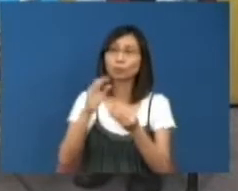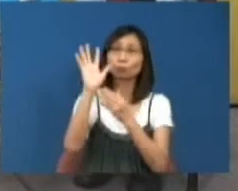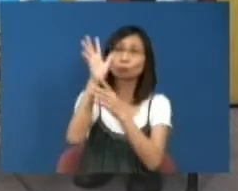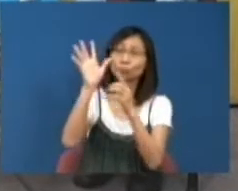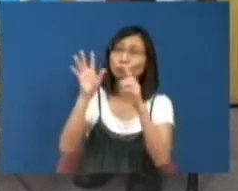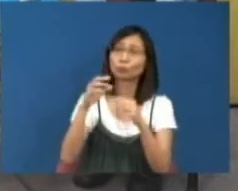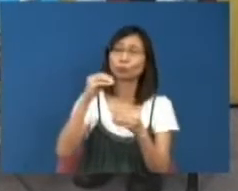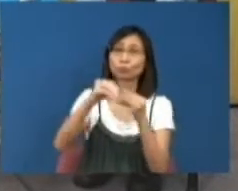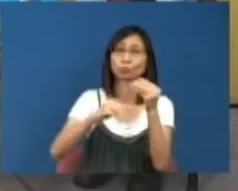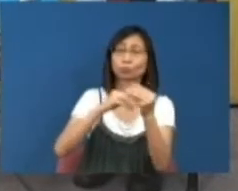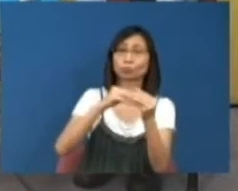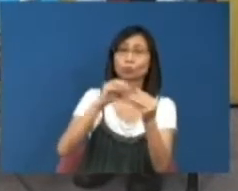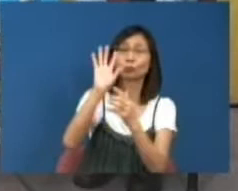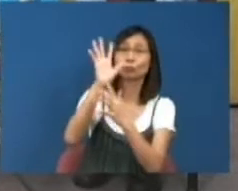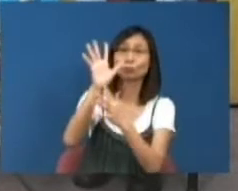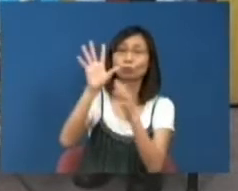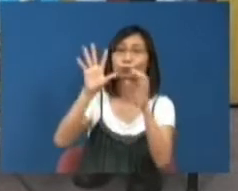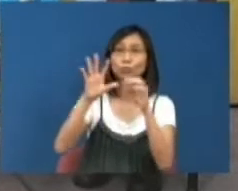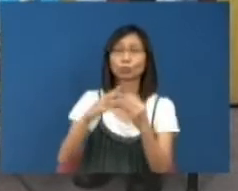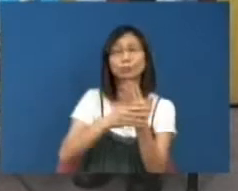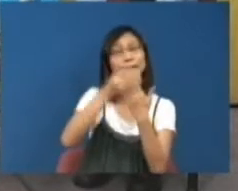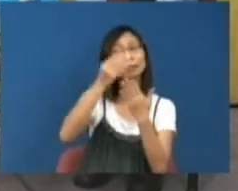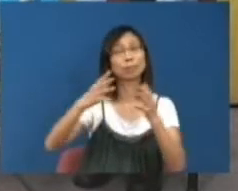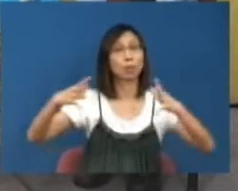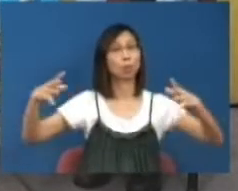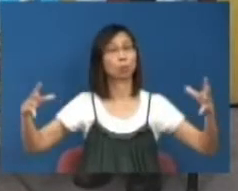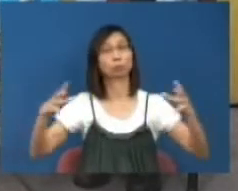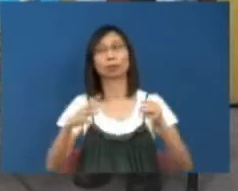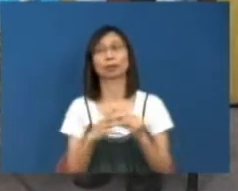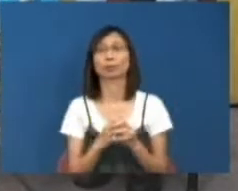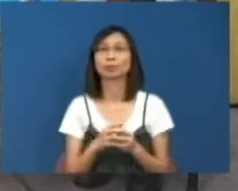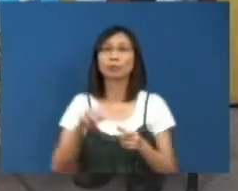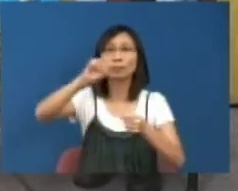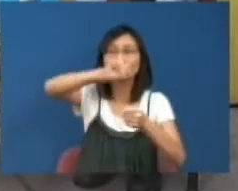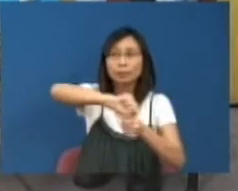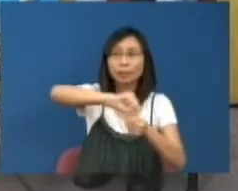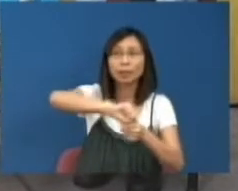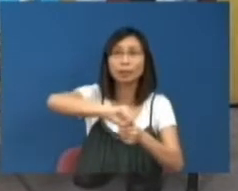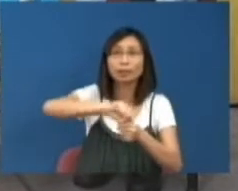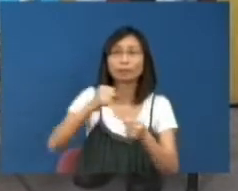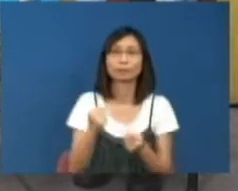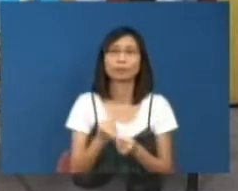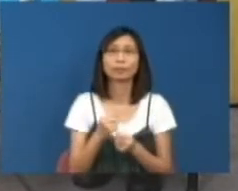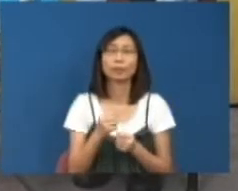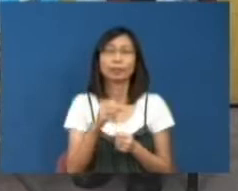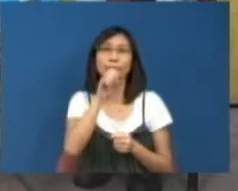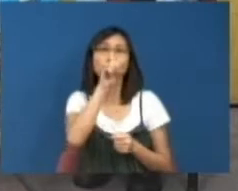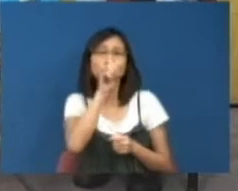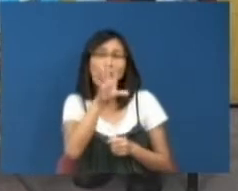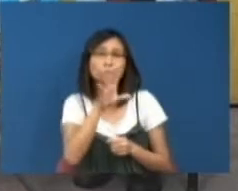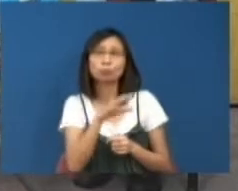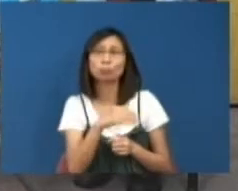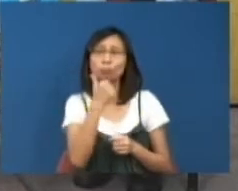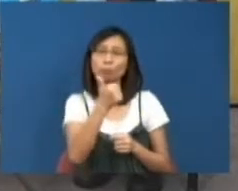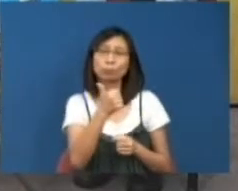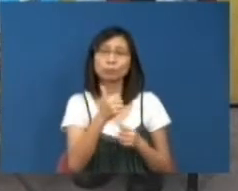係大下嗰個情況啊，咁係可以喺上邊咧。加埋廣告用途啊， 係啊， 係啊， 咁啊變